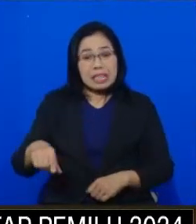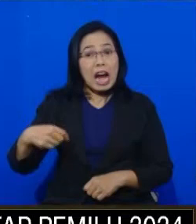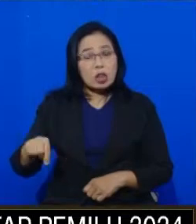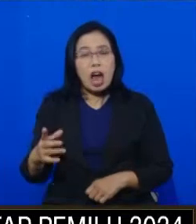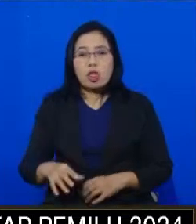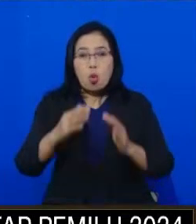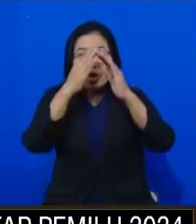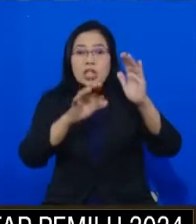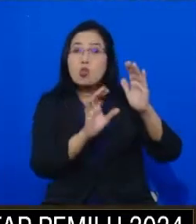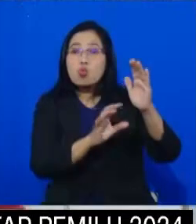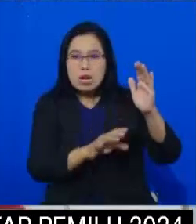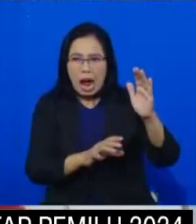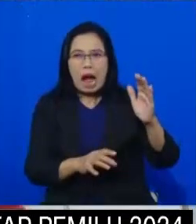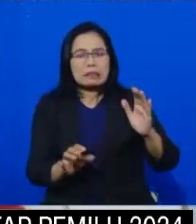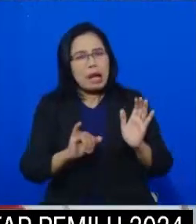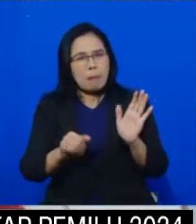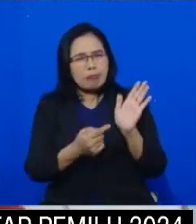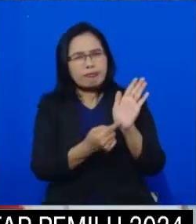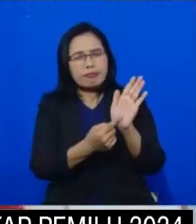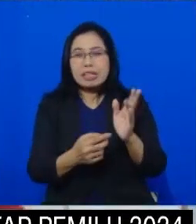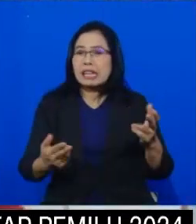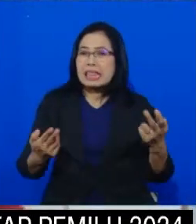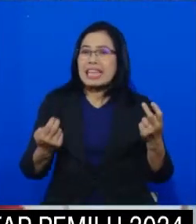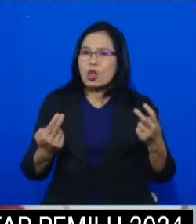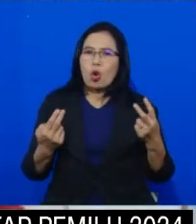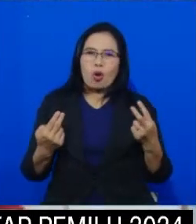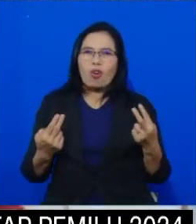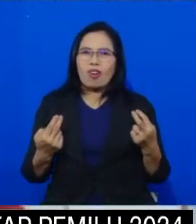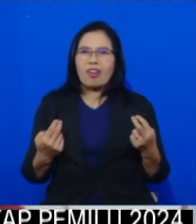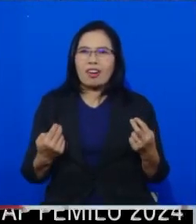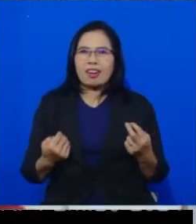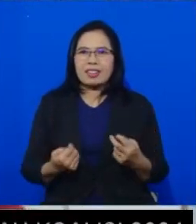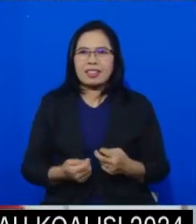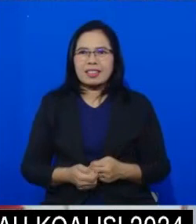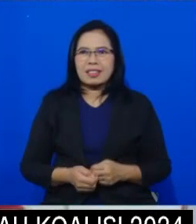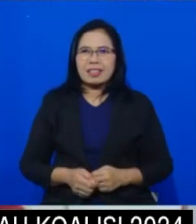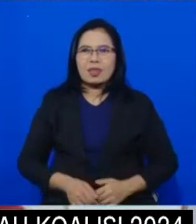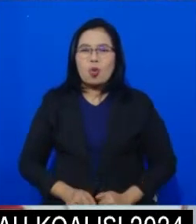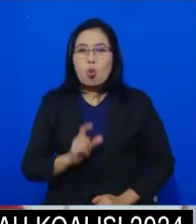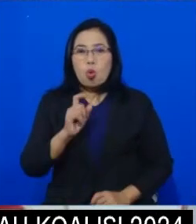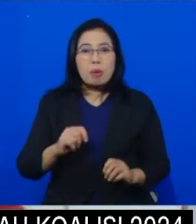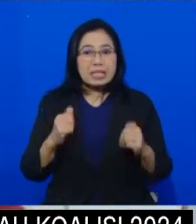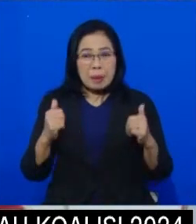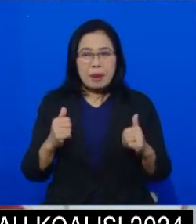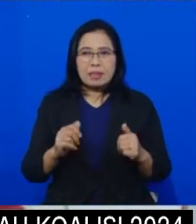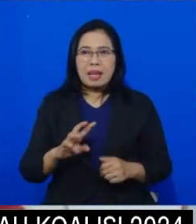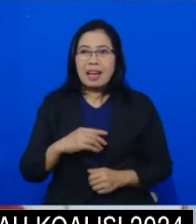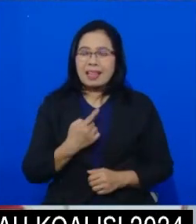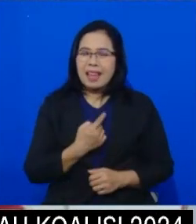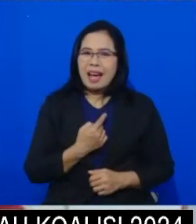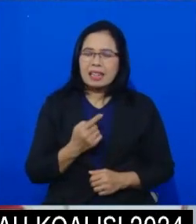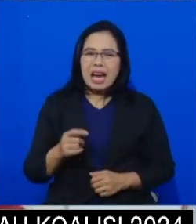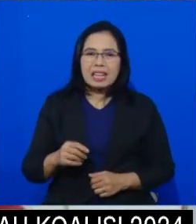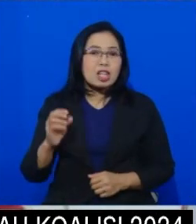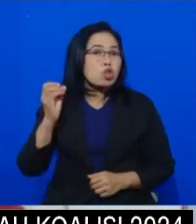Baraya. Di TikTok, nah ini buat tata caranya, buat persiapannya. Kita dari